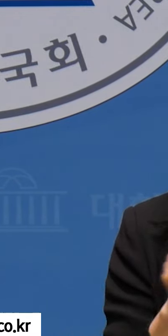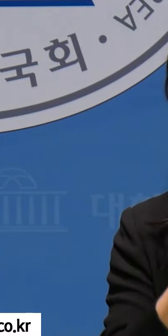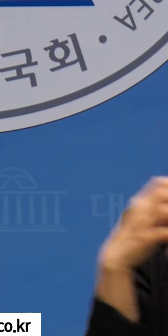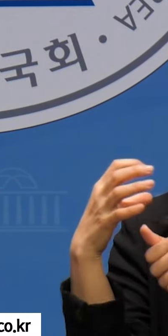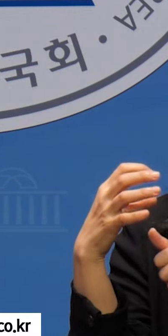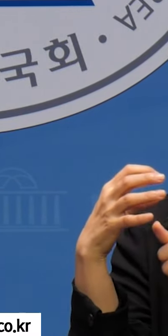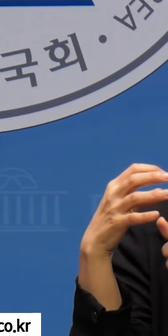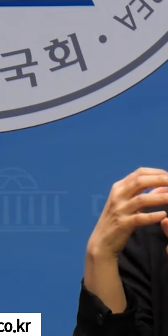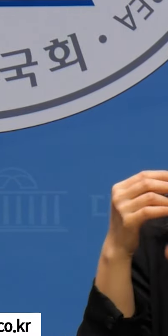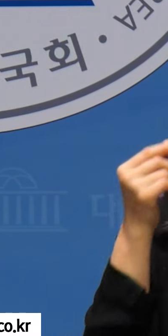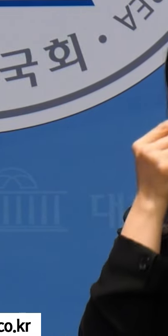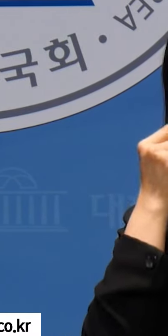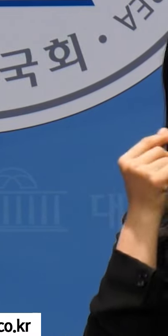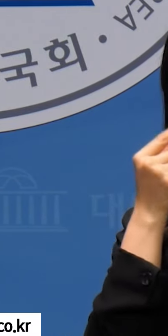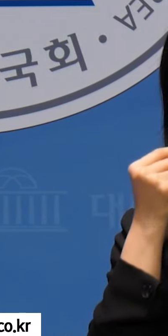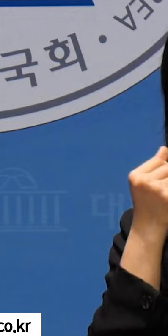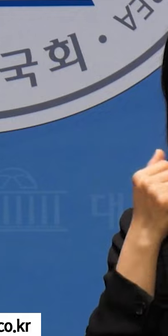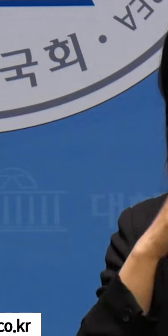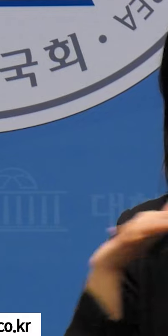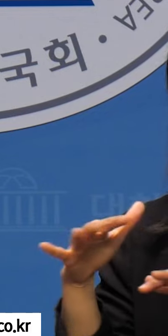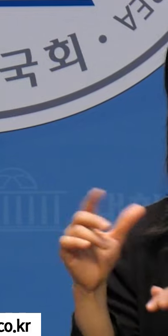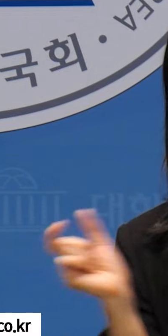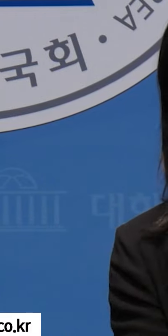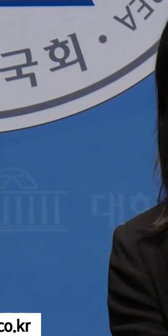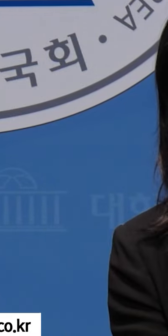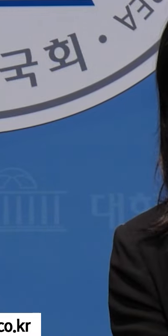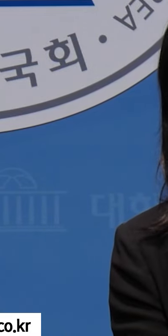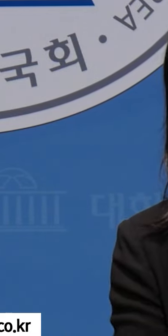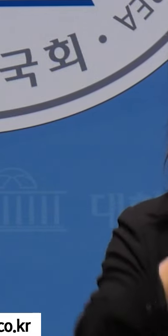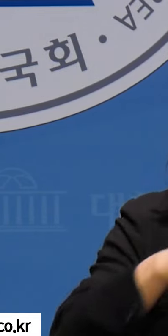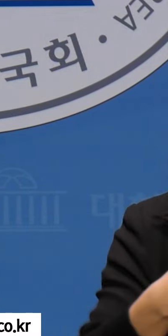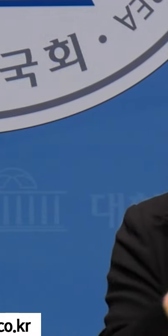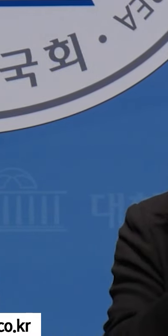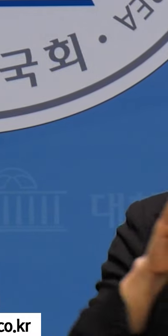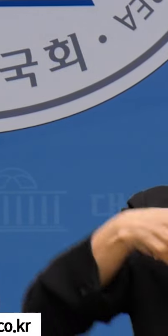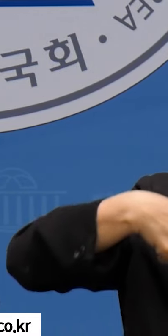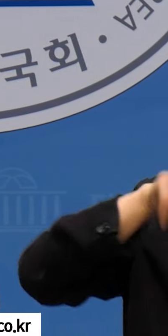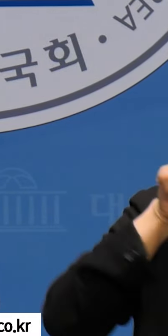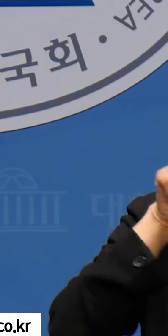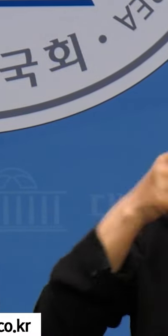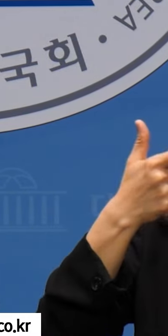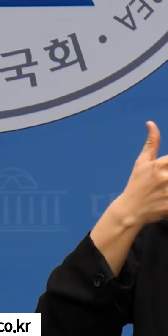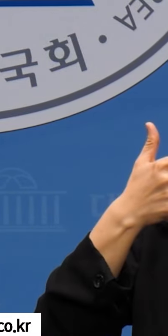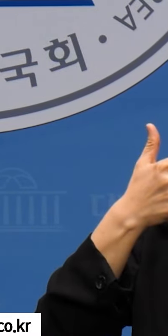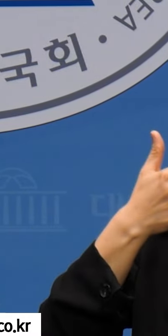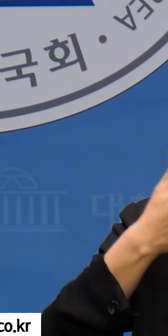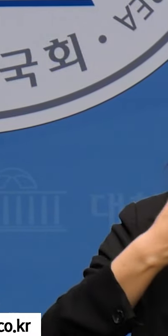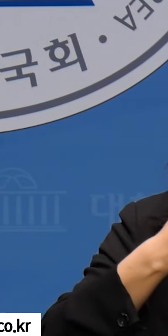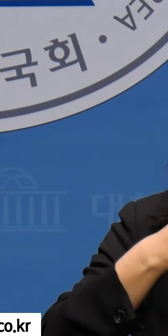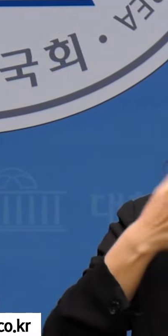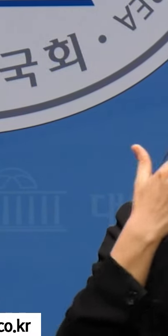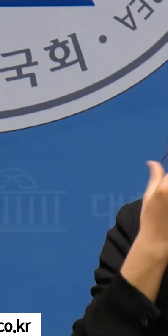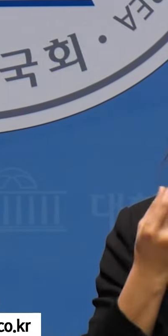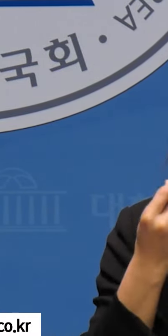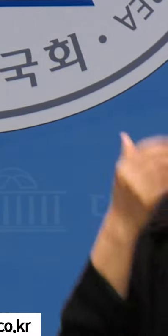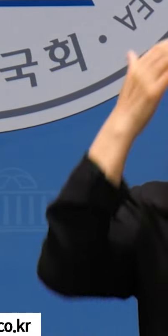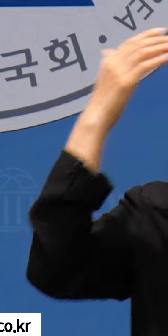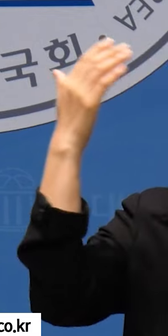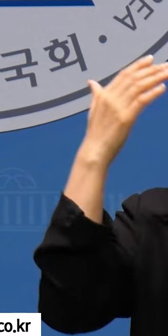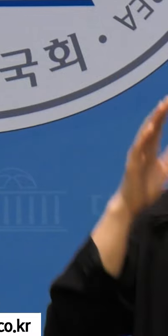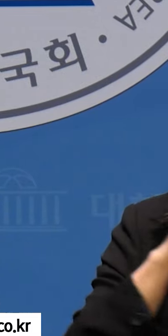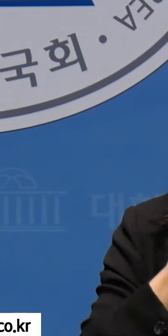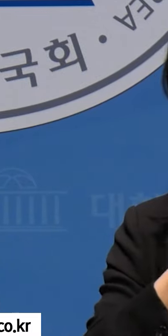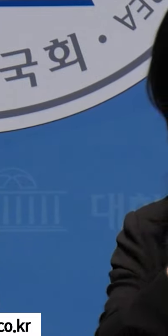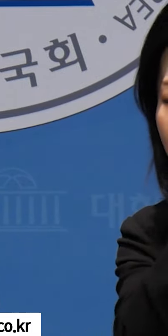현대판 을미사변 아닙니까? 우리는 기자회견 직후 일본 대사관을 방문해 항의의